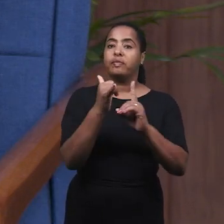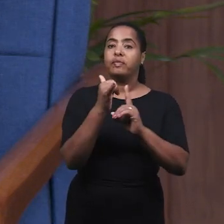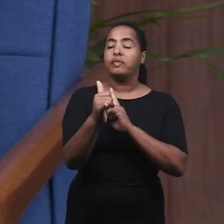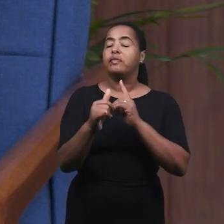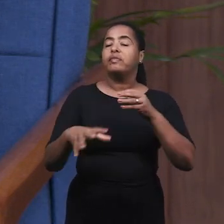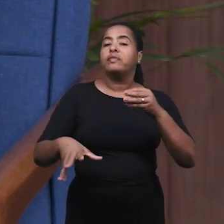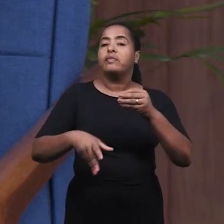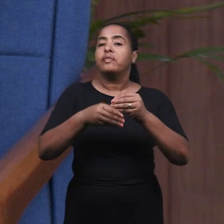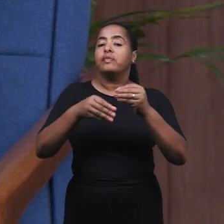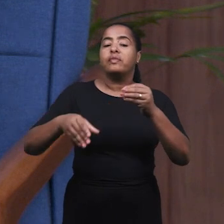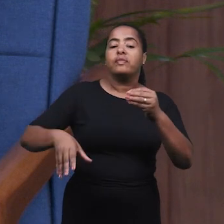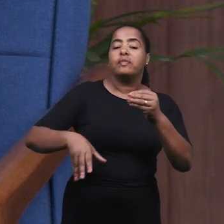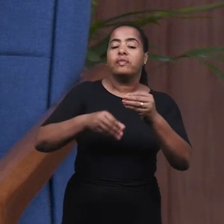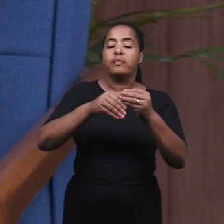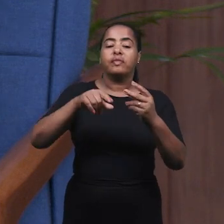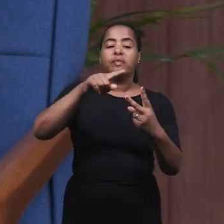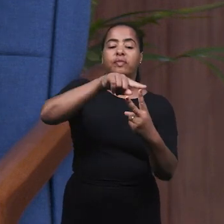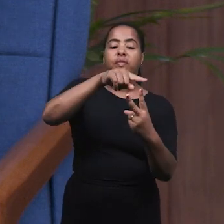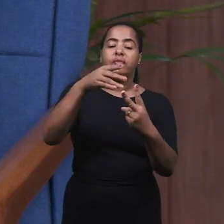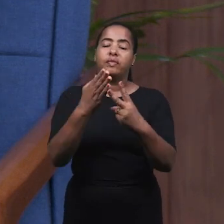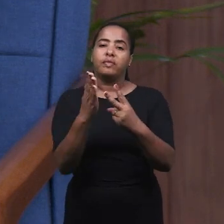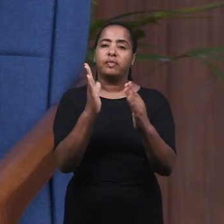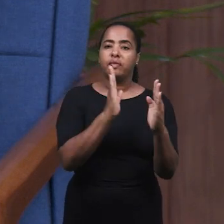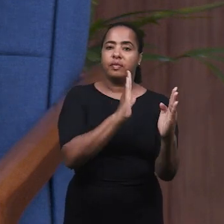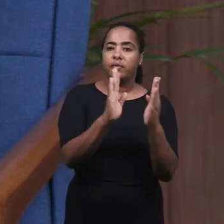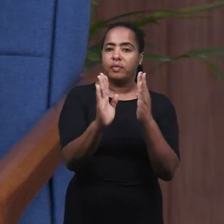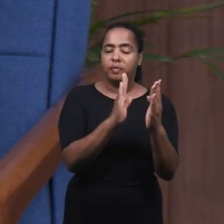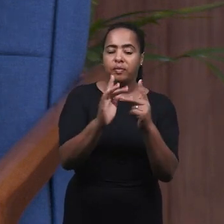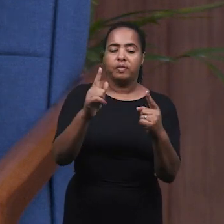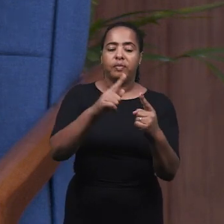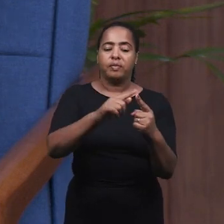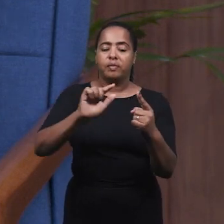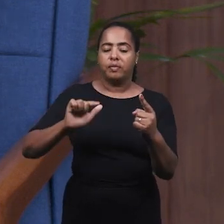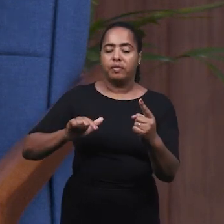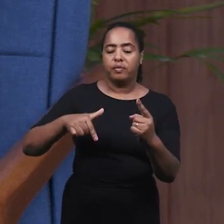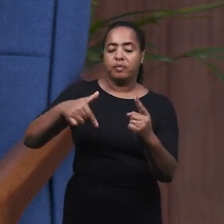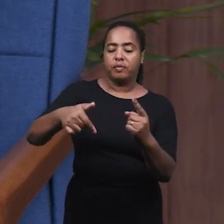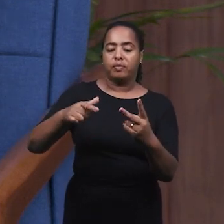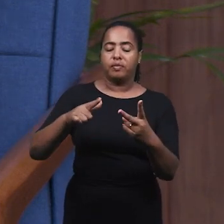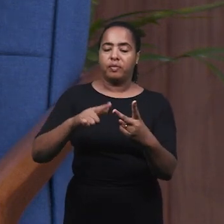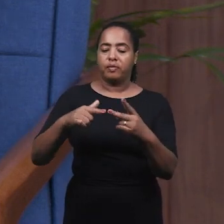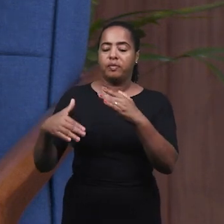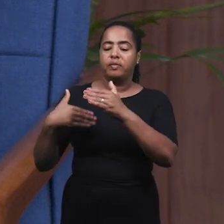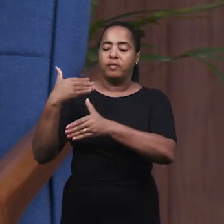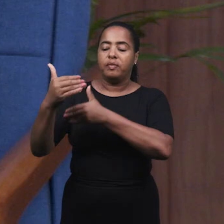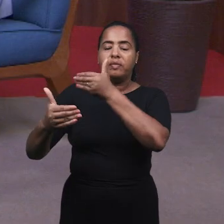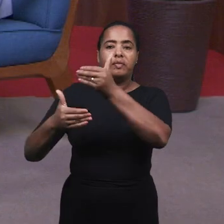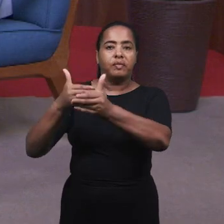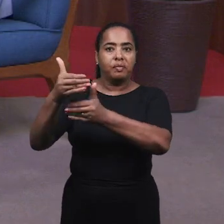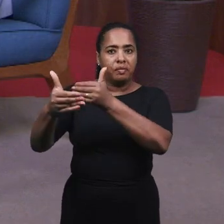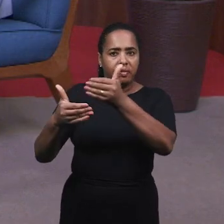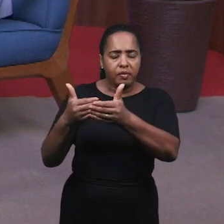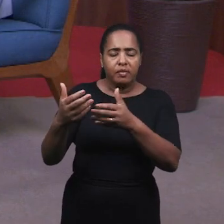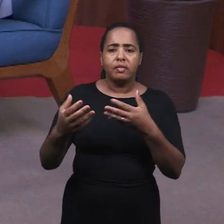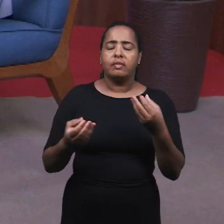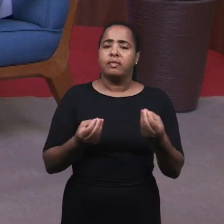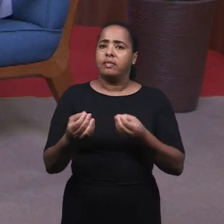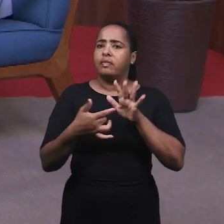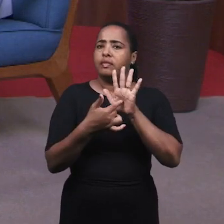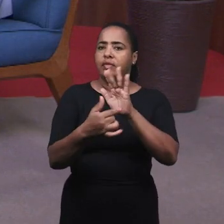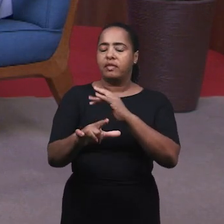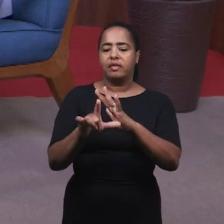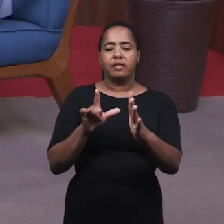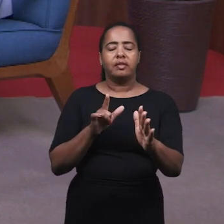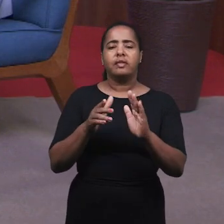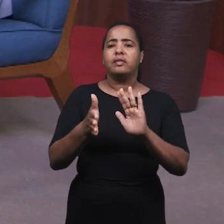est prophétique, est composé par 2 phases très claires, acte et processus. Comme